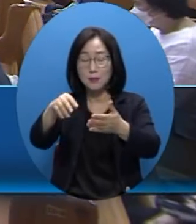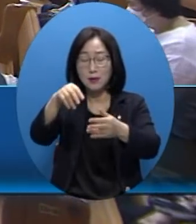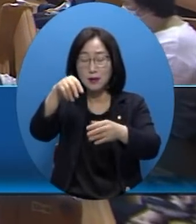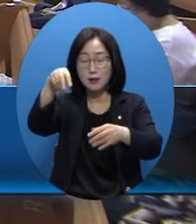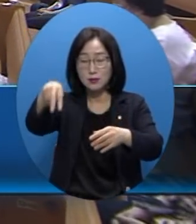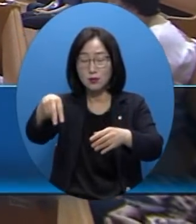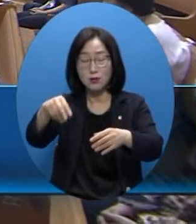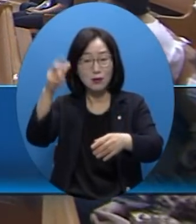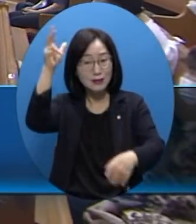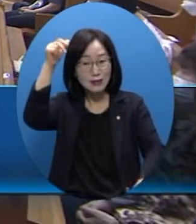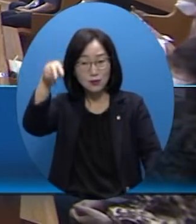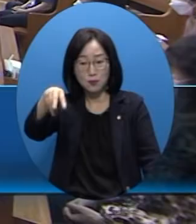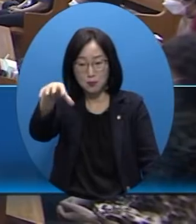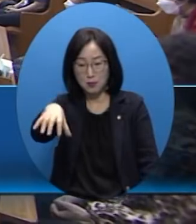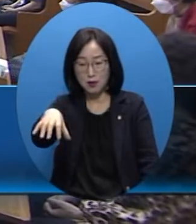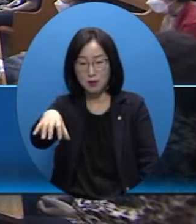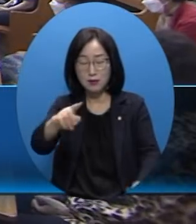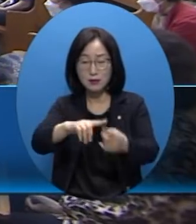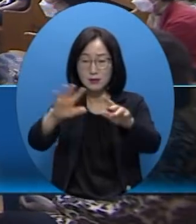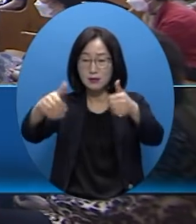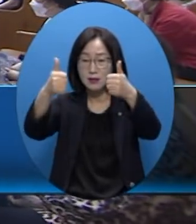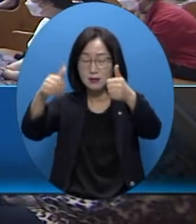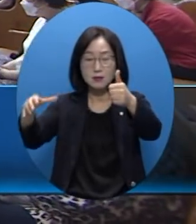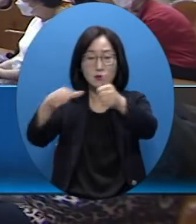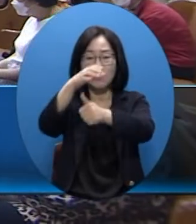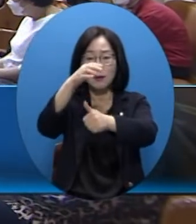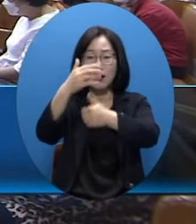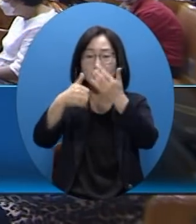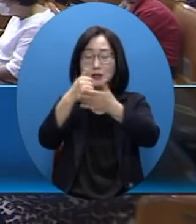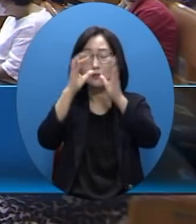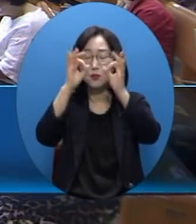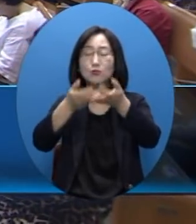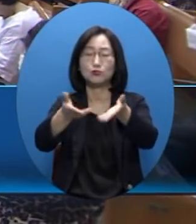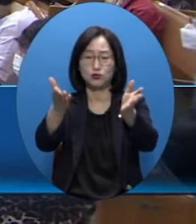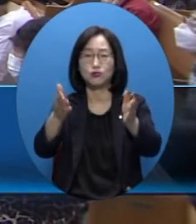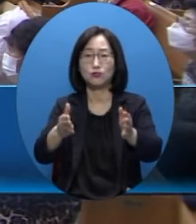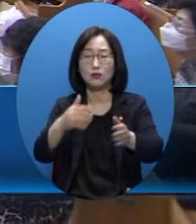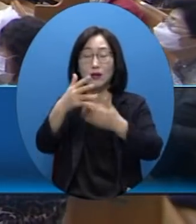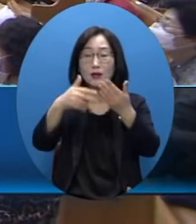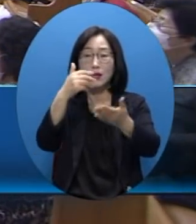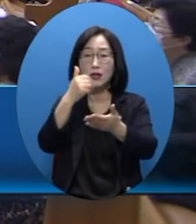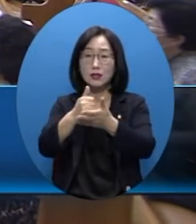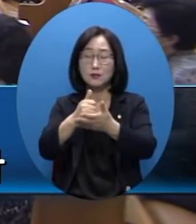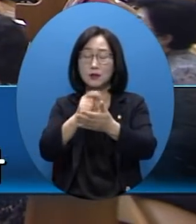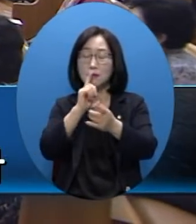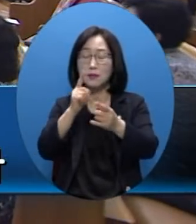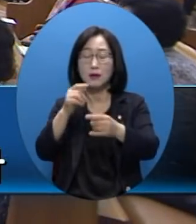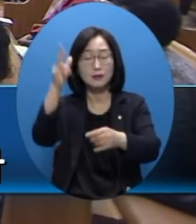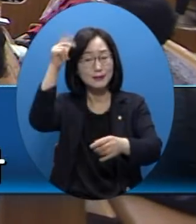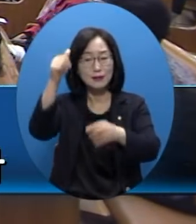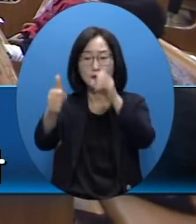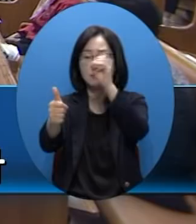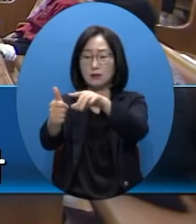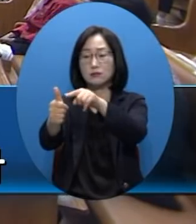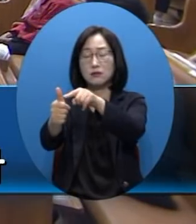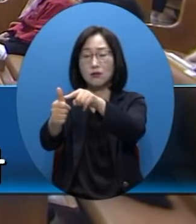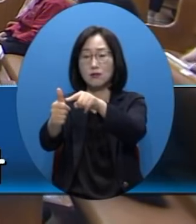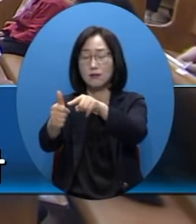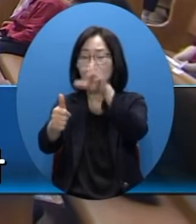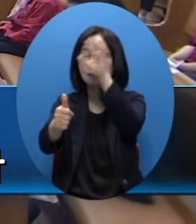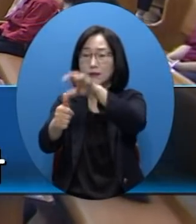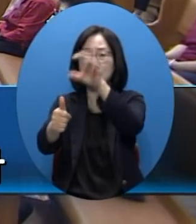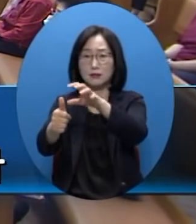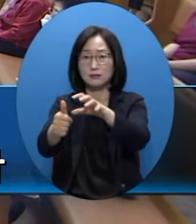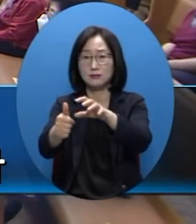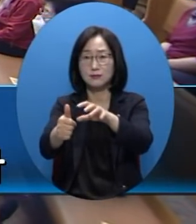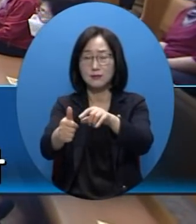오른쪽에 서서 그를 대적하는 것을 야훼께서 내게 보이시니라. 야훼께서 사탄에게 이르시되 사탄아 야훼께서 너를